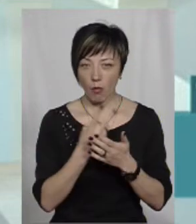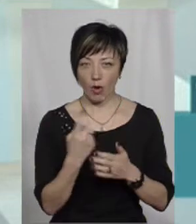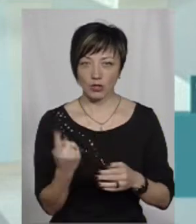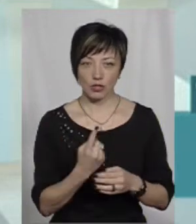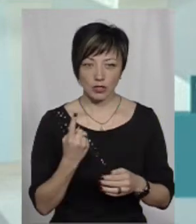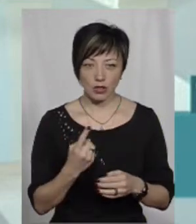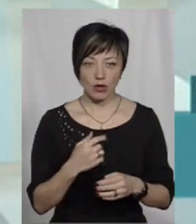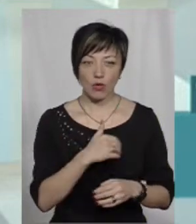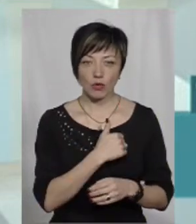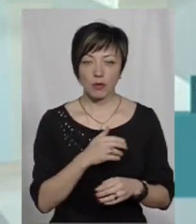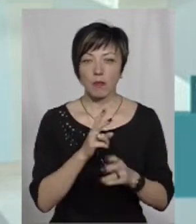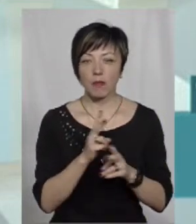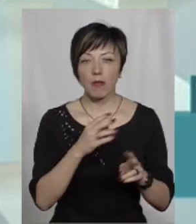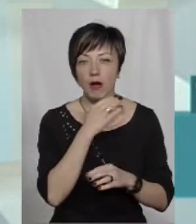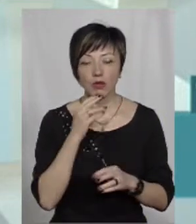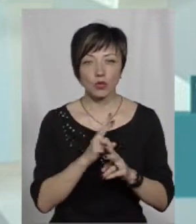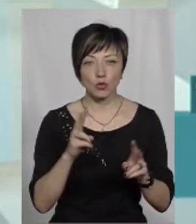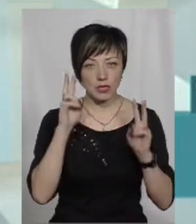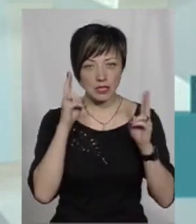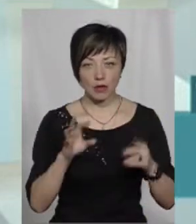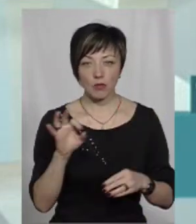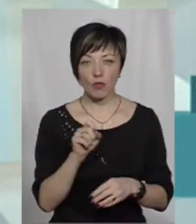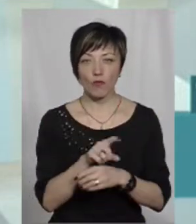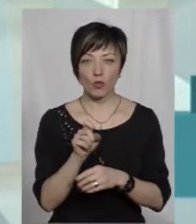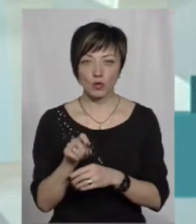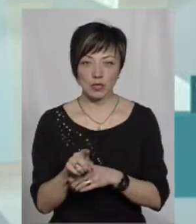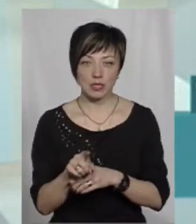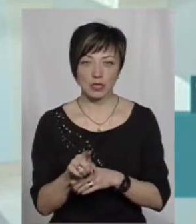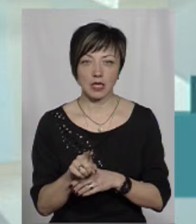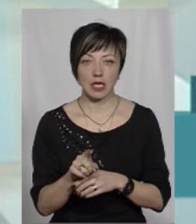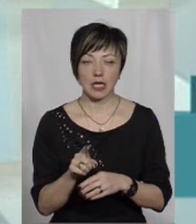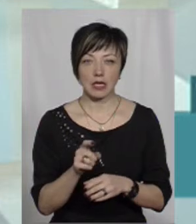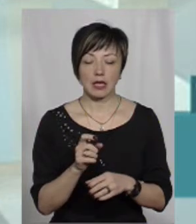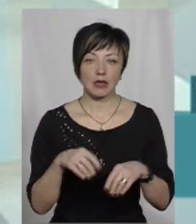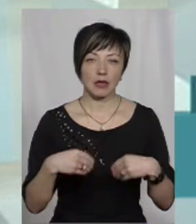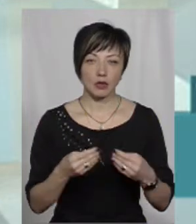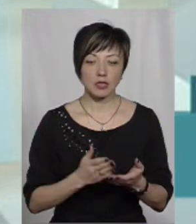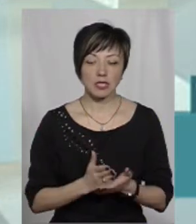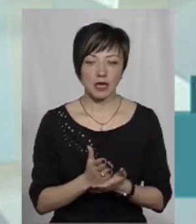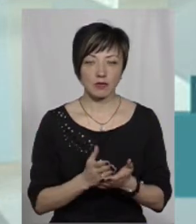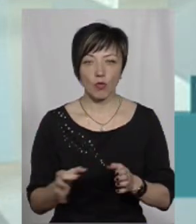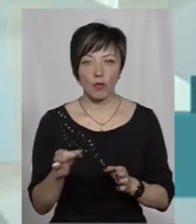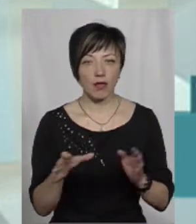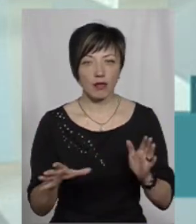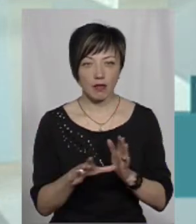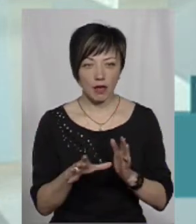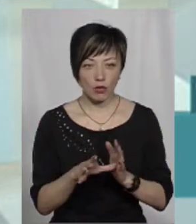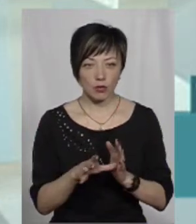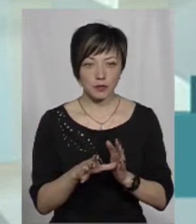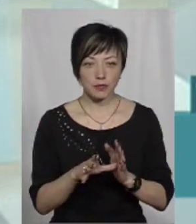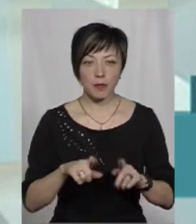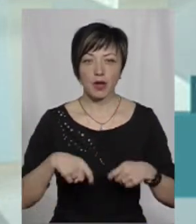бажають особисто передати. Багато хто не знає про функції, які надають сервіси обленерго,